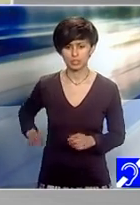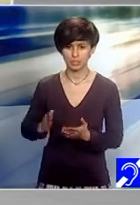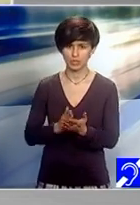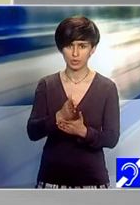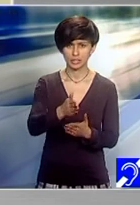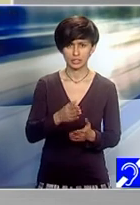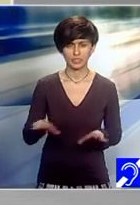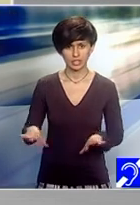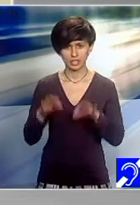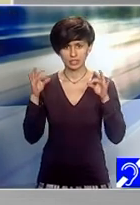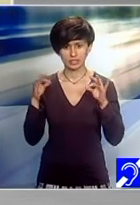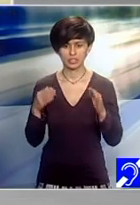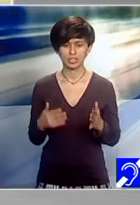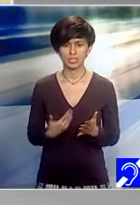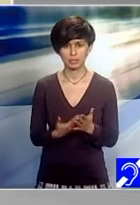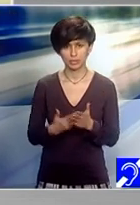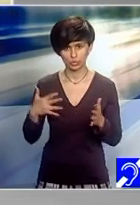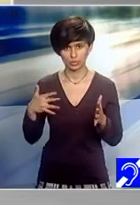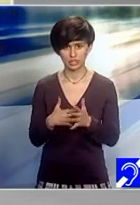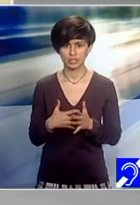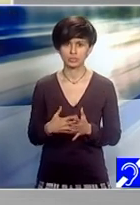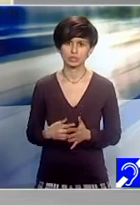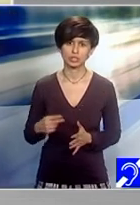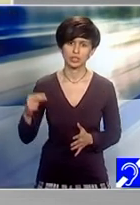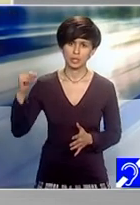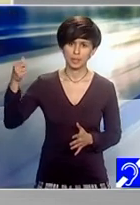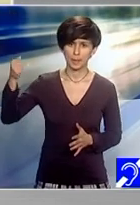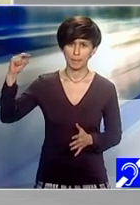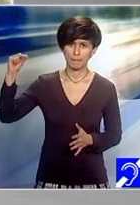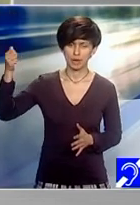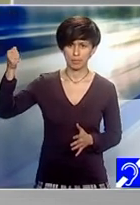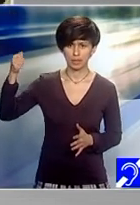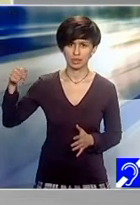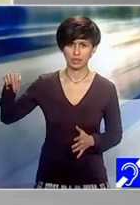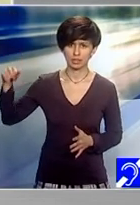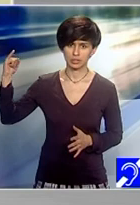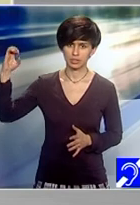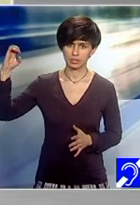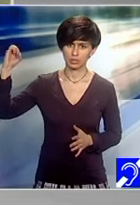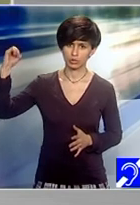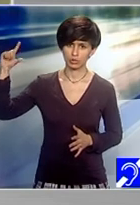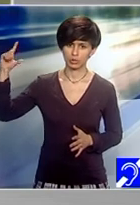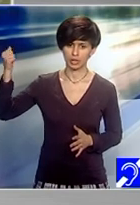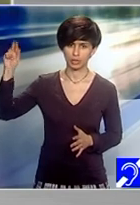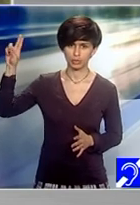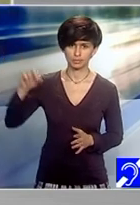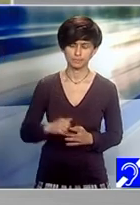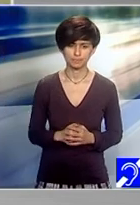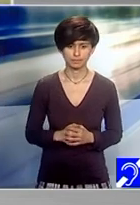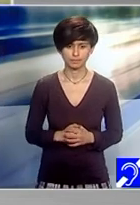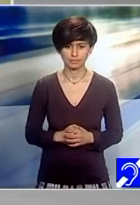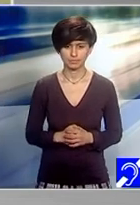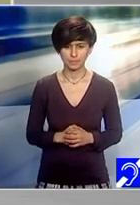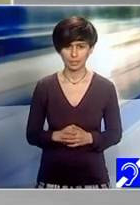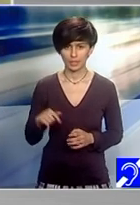selectată și pentru testul Babeș-Papanicolaou. Vreau să vă întreb, mi se pare că inițiativa aceasta are